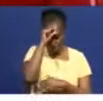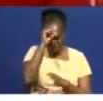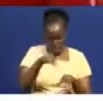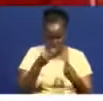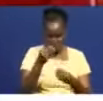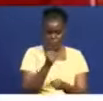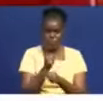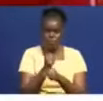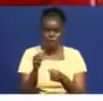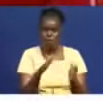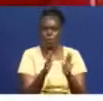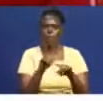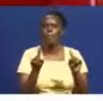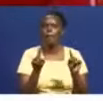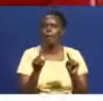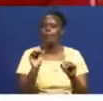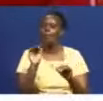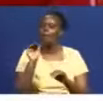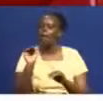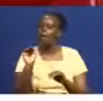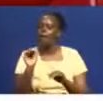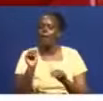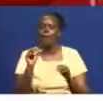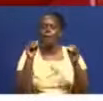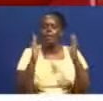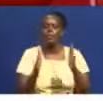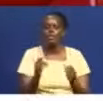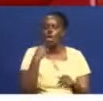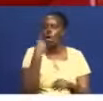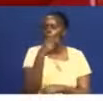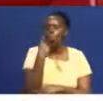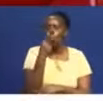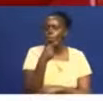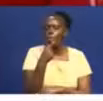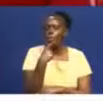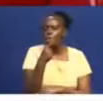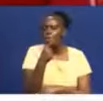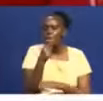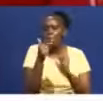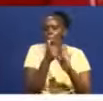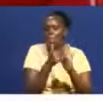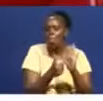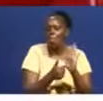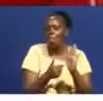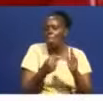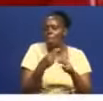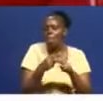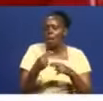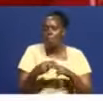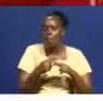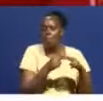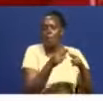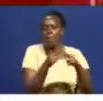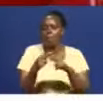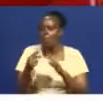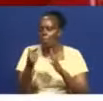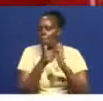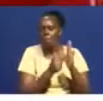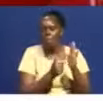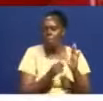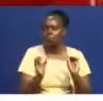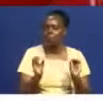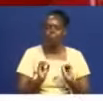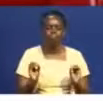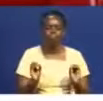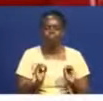Kenya, lakini akiuliza ni mwalimu gani ameajiriwa hawezi kusema kama nani ameajiriwa. Haya